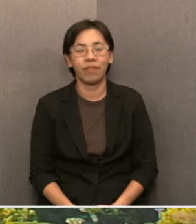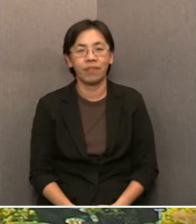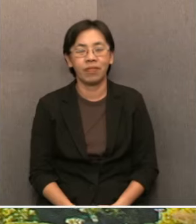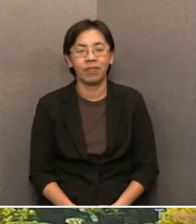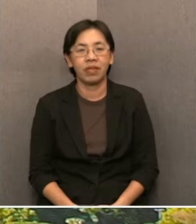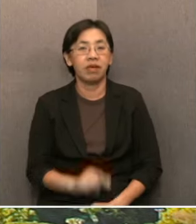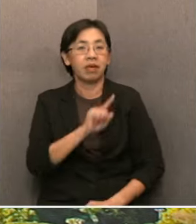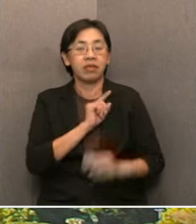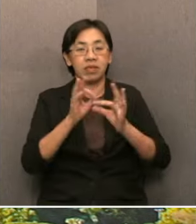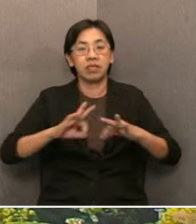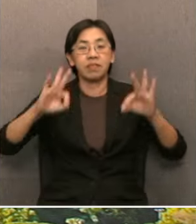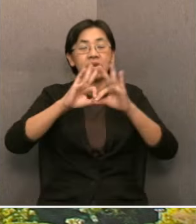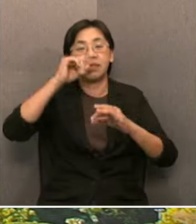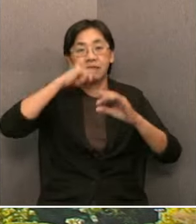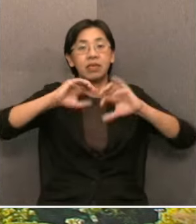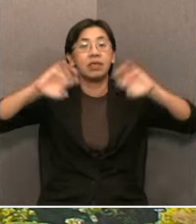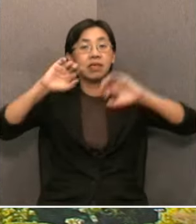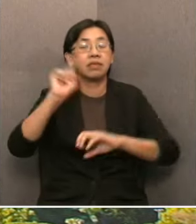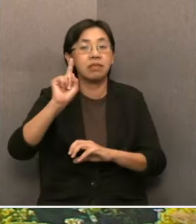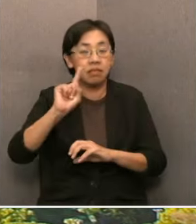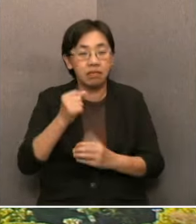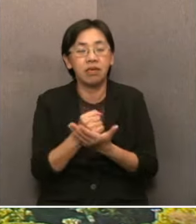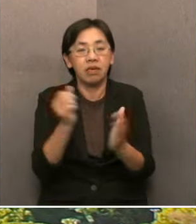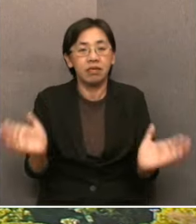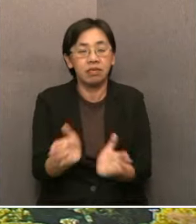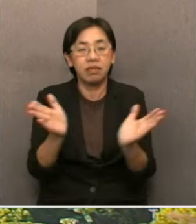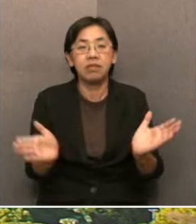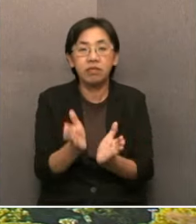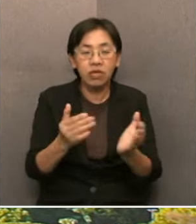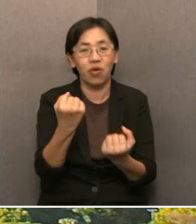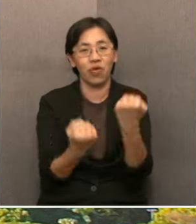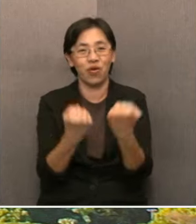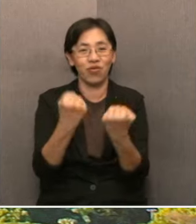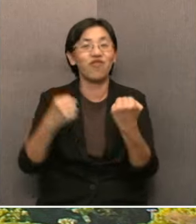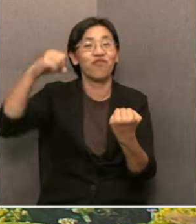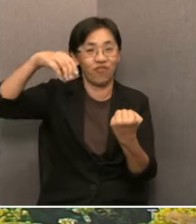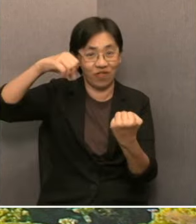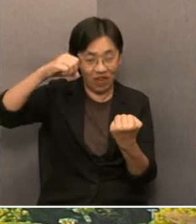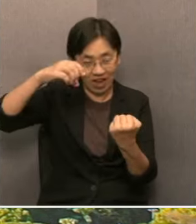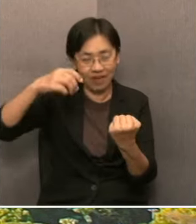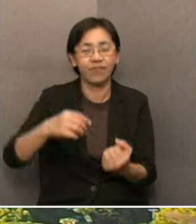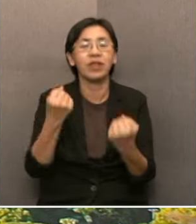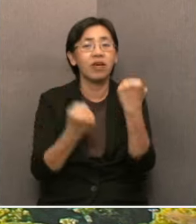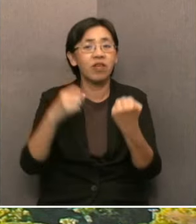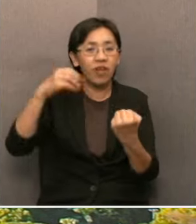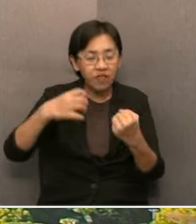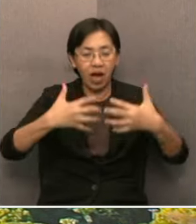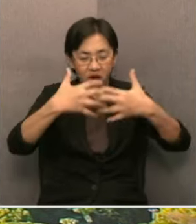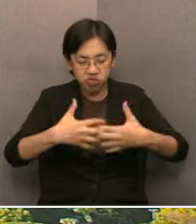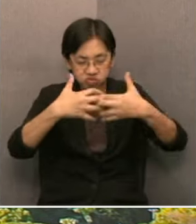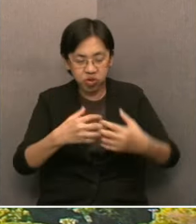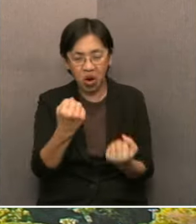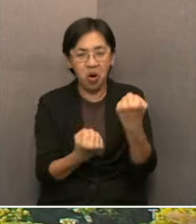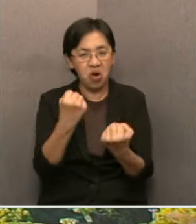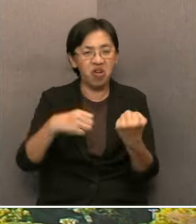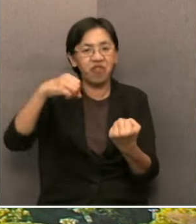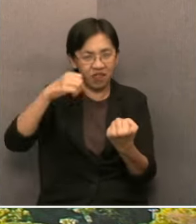ผrailกฤษาบัst คือการสํานุนให้มีการใช้รถยนต์พลังันไฟ้อและใหมีการผลิตใประเทea ใาบ้านเรา